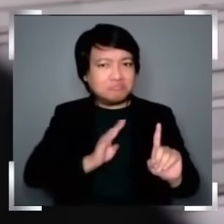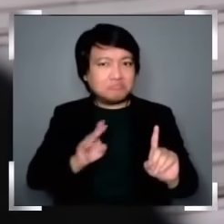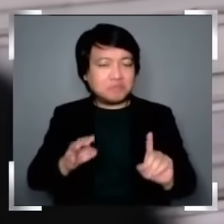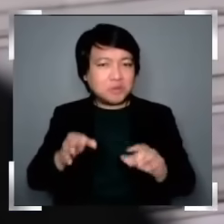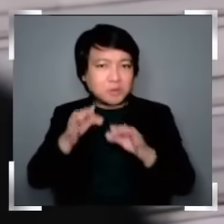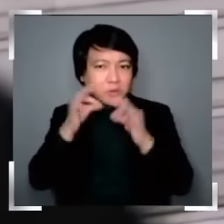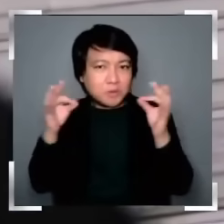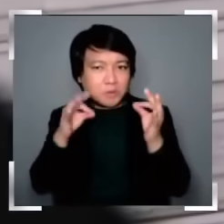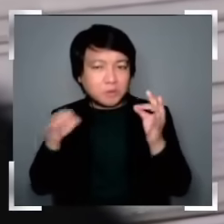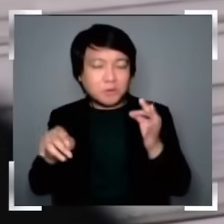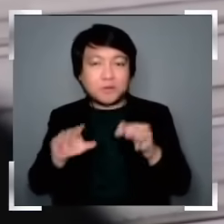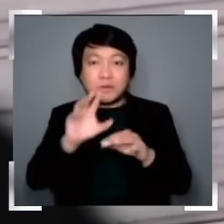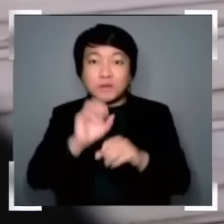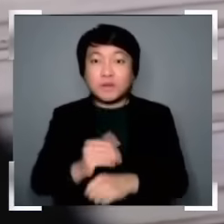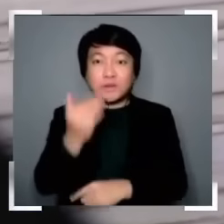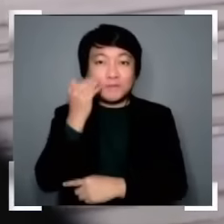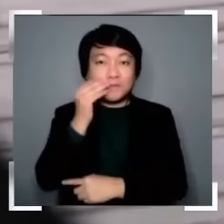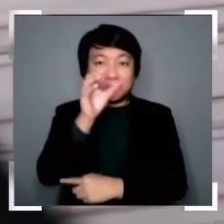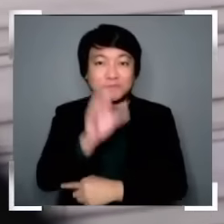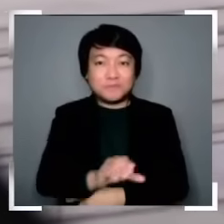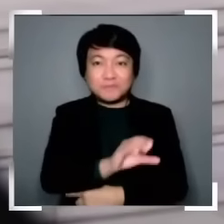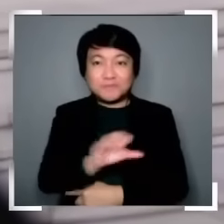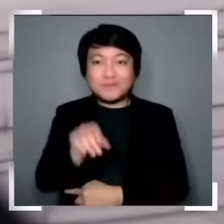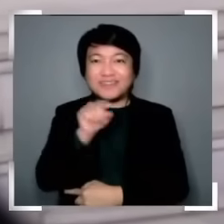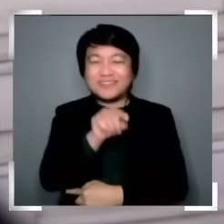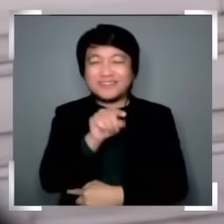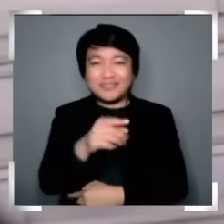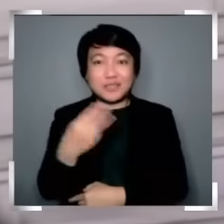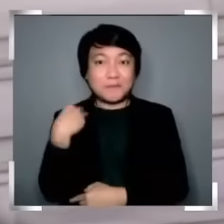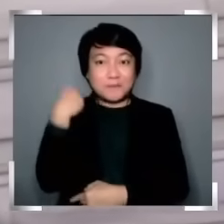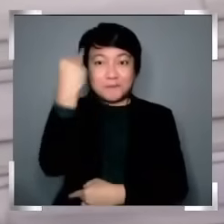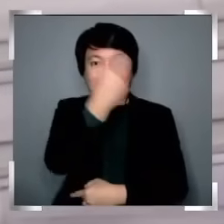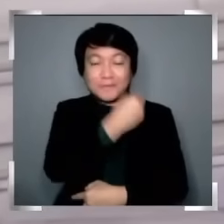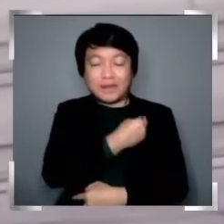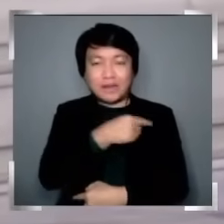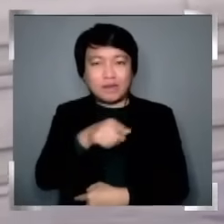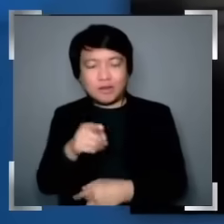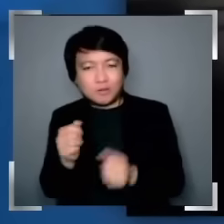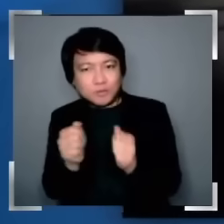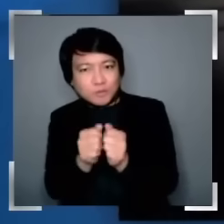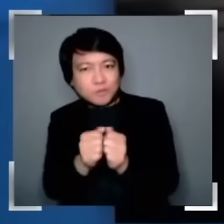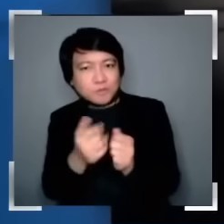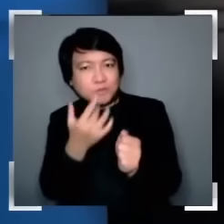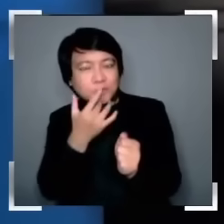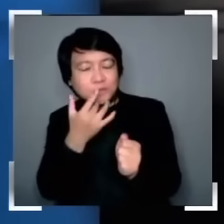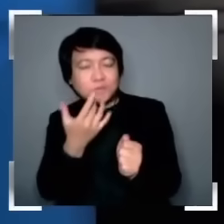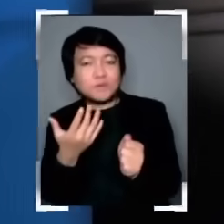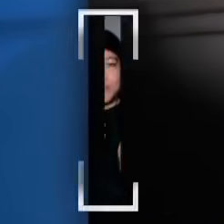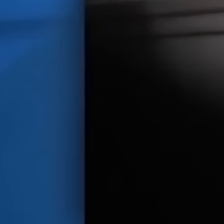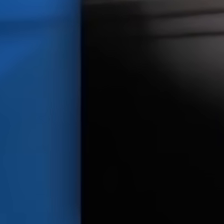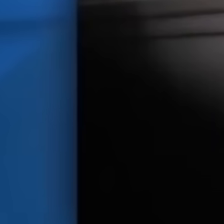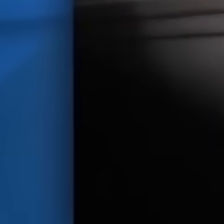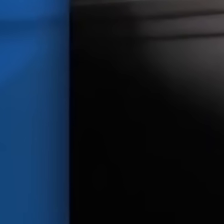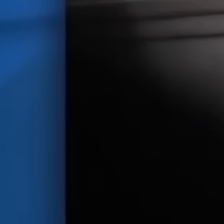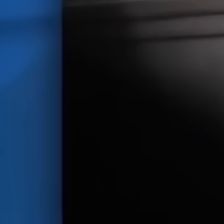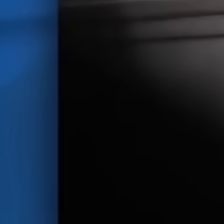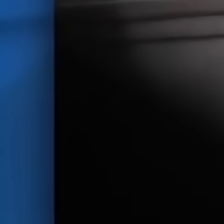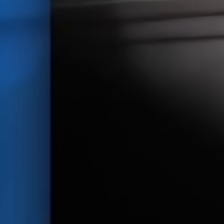imahen ni Mama Mary. Madalas din siyang bigyan ng pagkain ng isang pari sa simbahan.